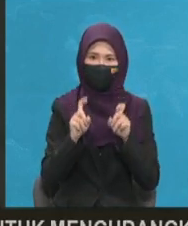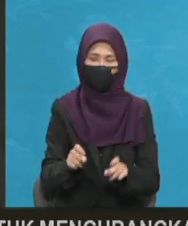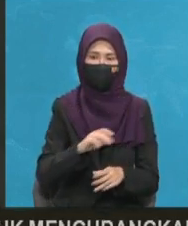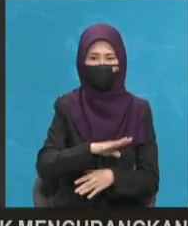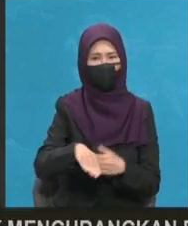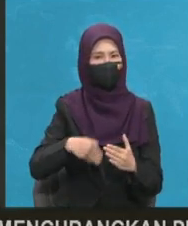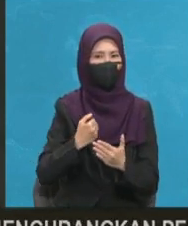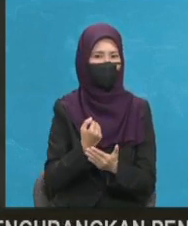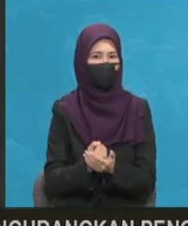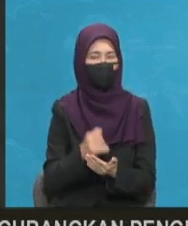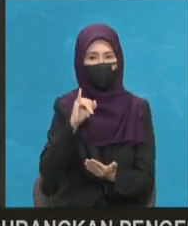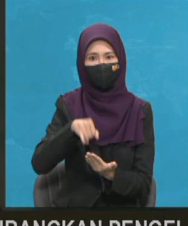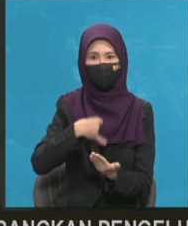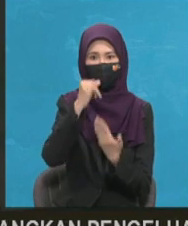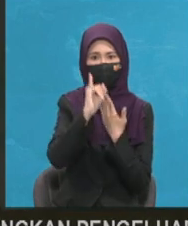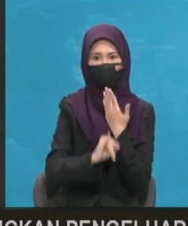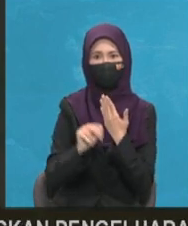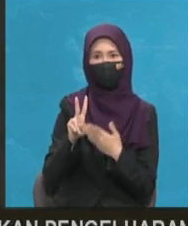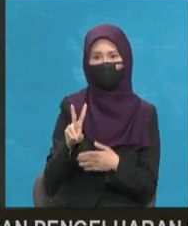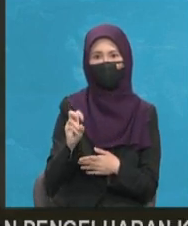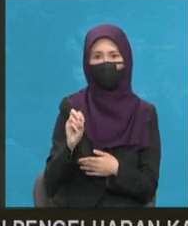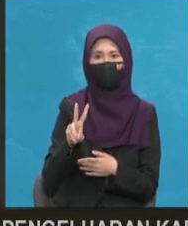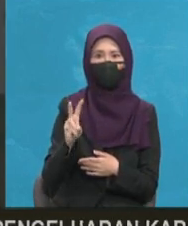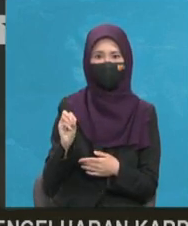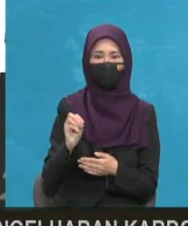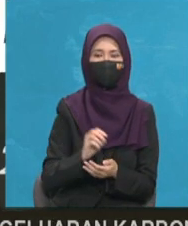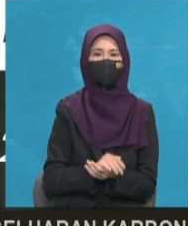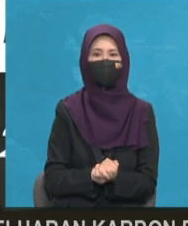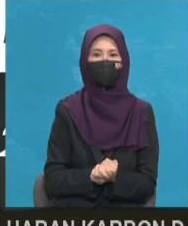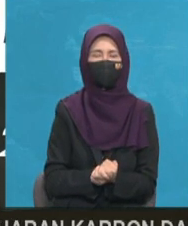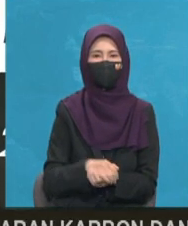hujan makmal dijalankan sejak Januari 2020 kepada